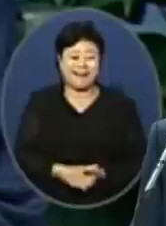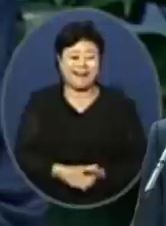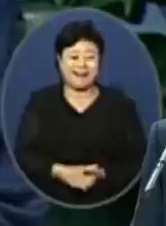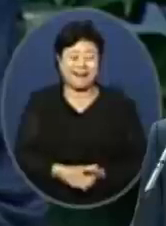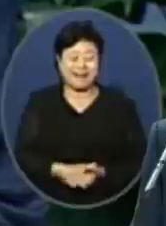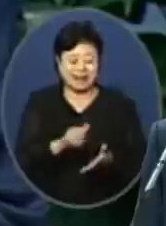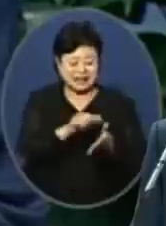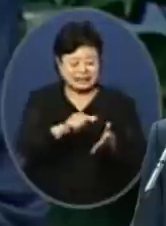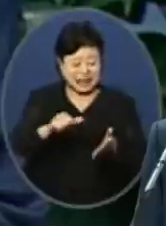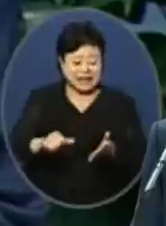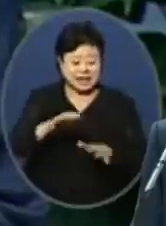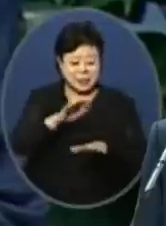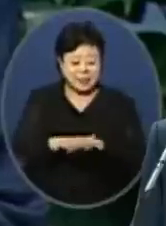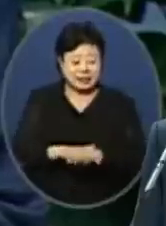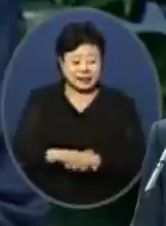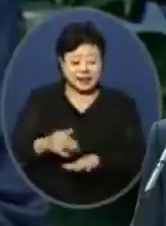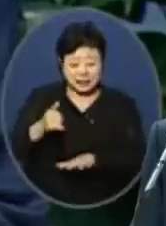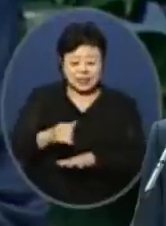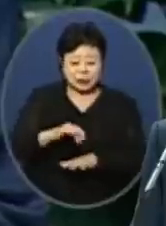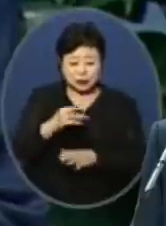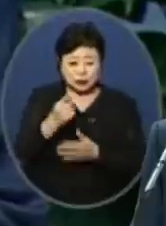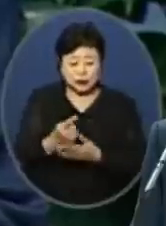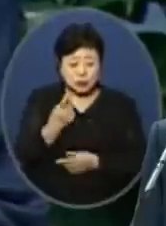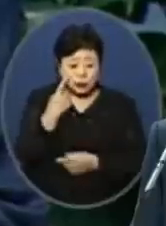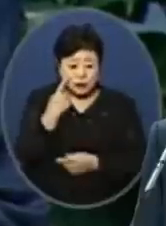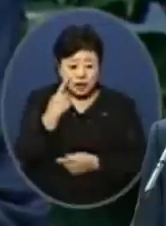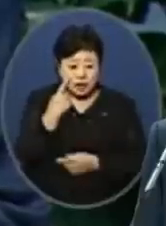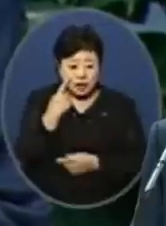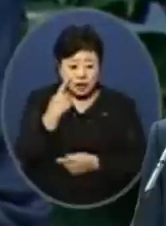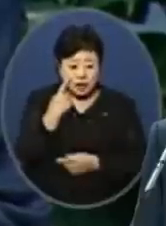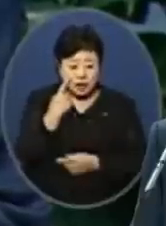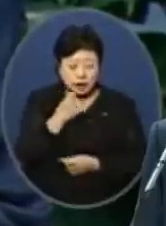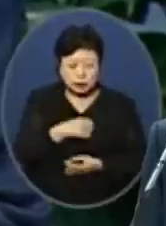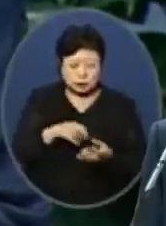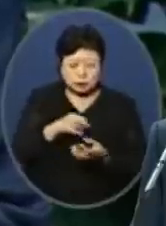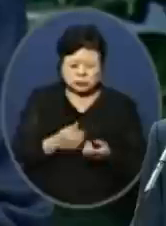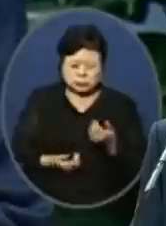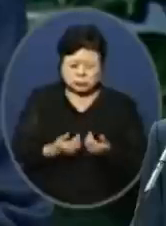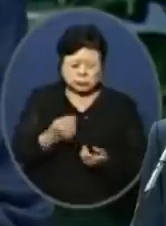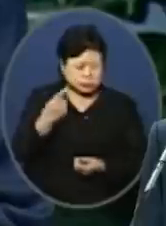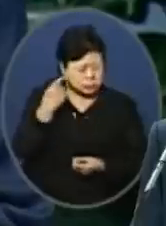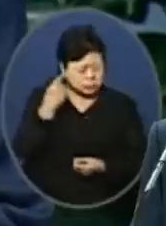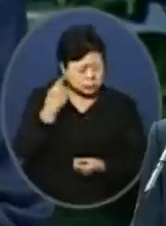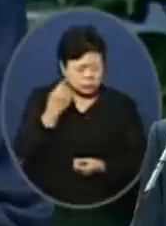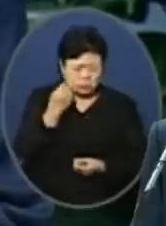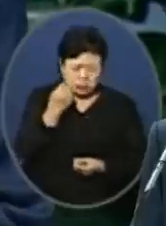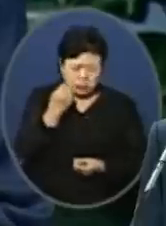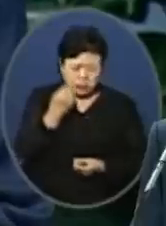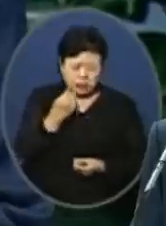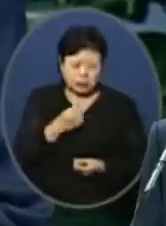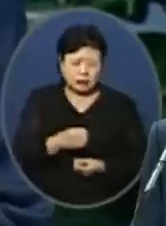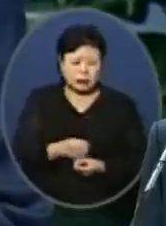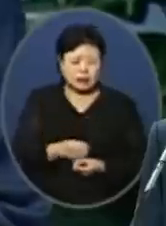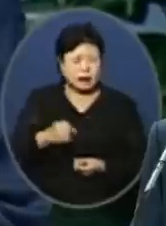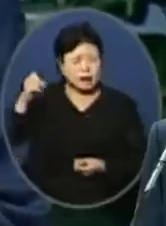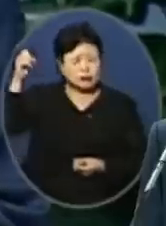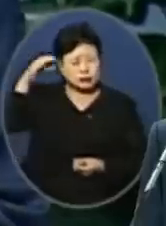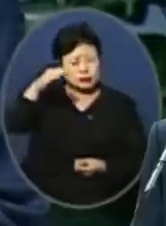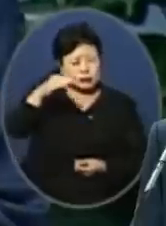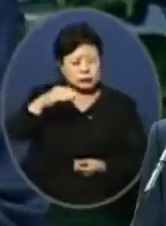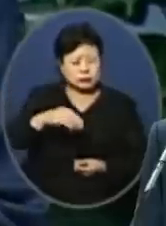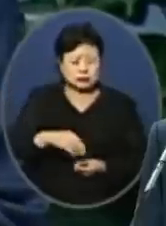그런데 맏아들이 밭에서 일하고 난 다음 집으로 돌아오는데 요란스러운 소리가 나고 휘황찬란하게 불을 켜놓고